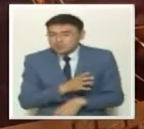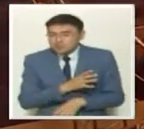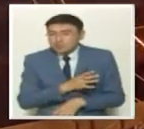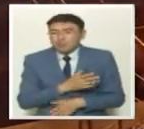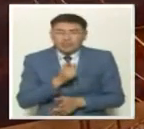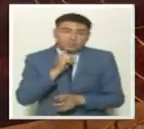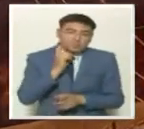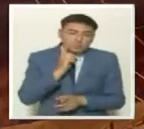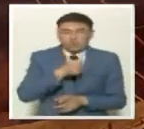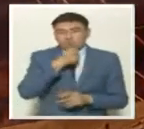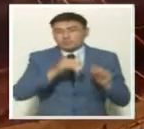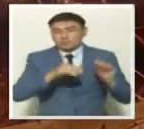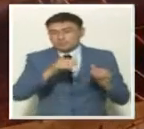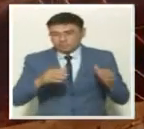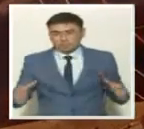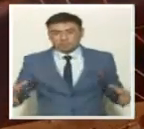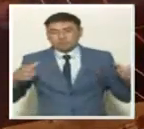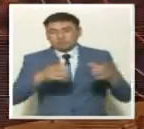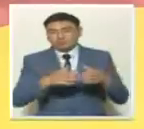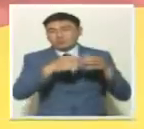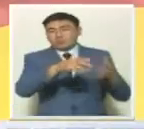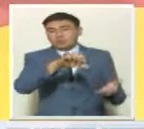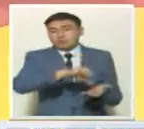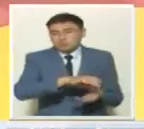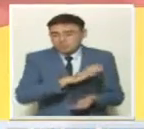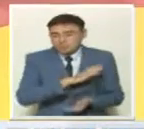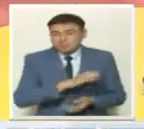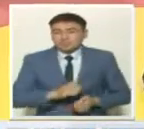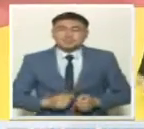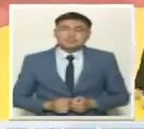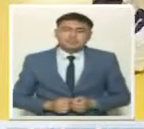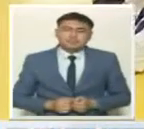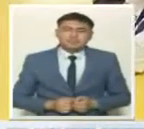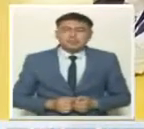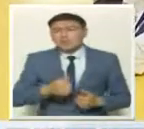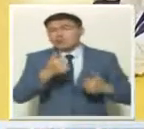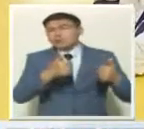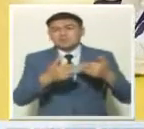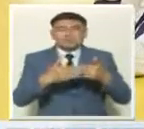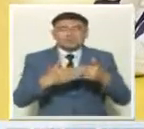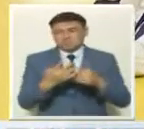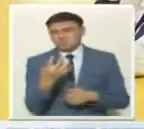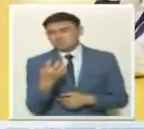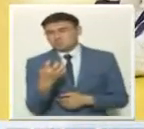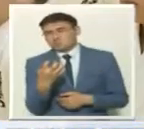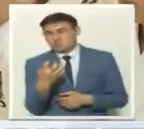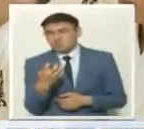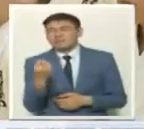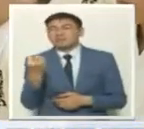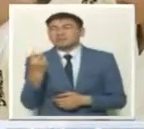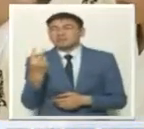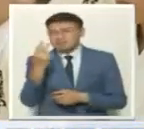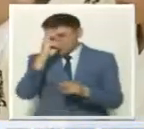и взрослых в дисциплинах кумите и ката. В чемпионате Азии соревновались около 400 спортсменов из 12